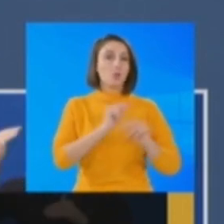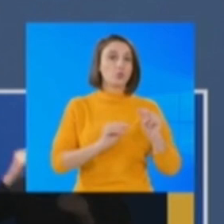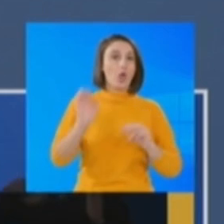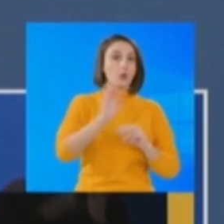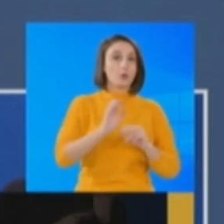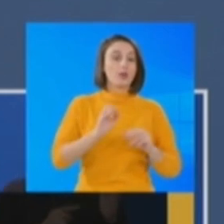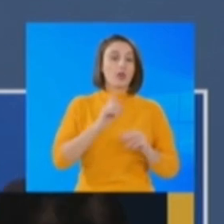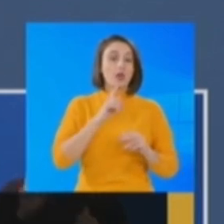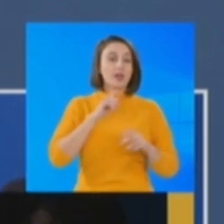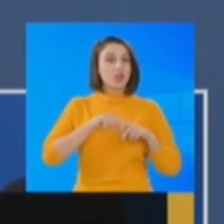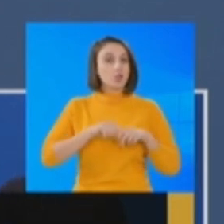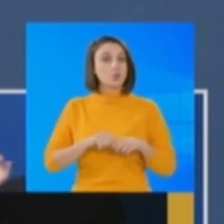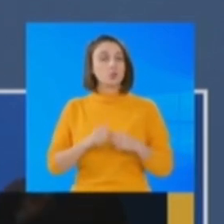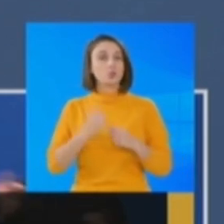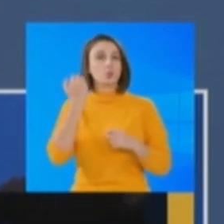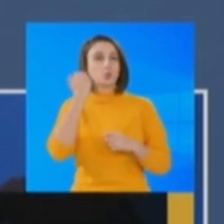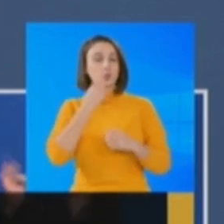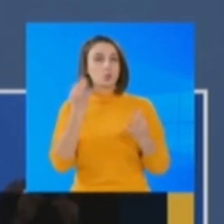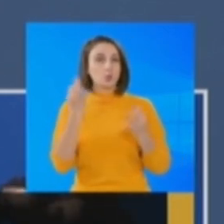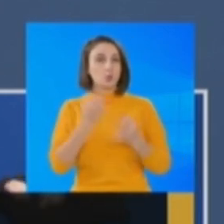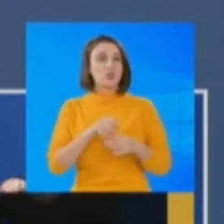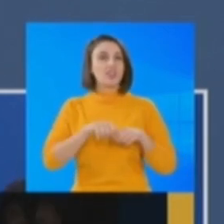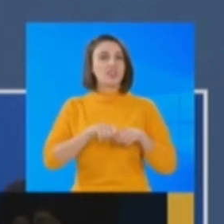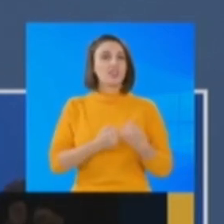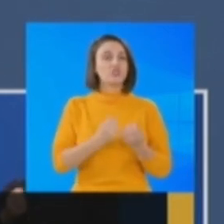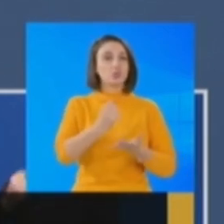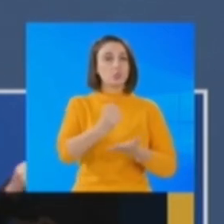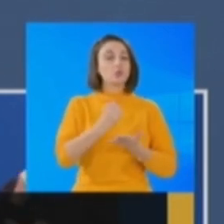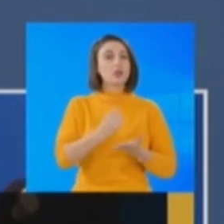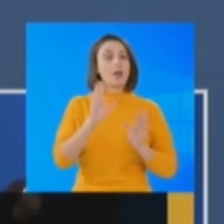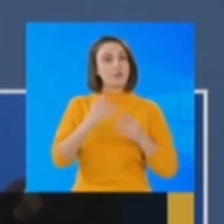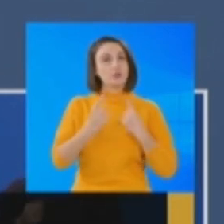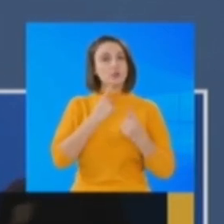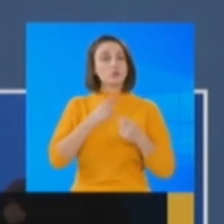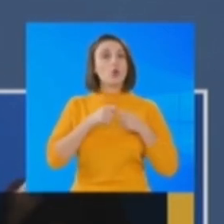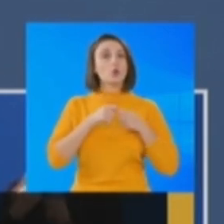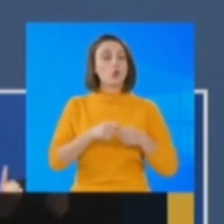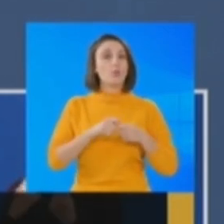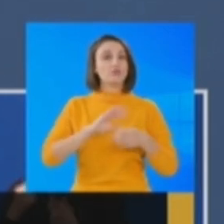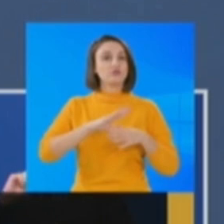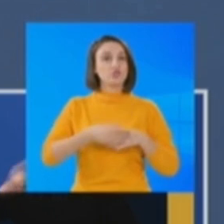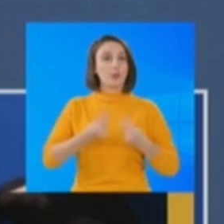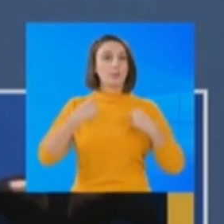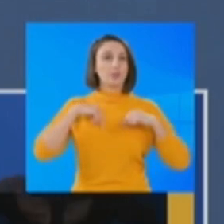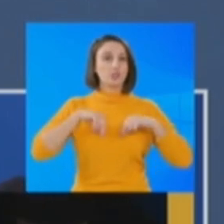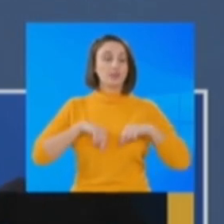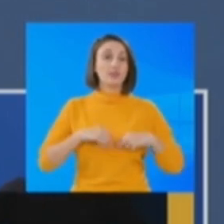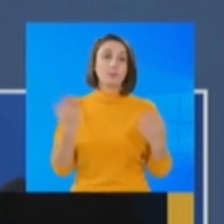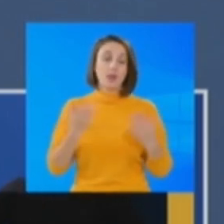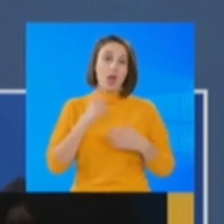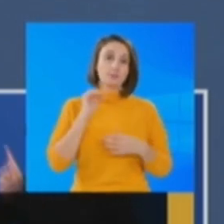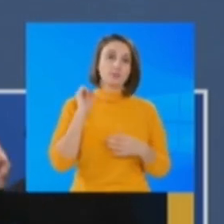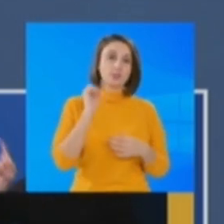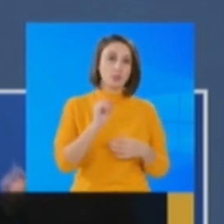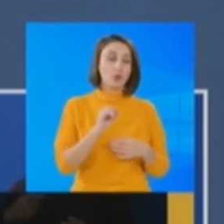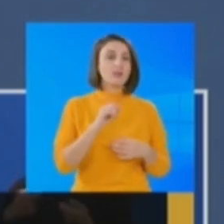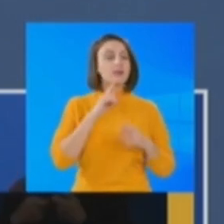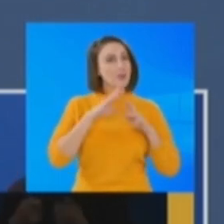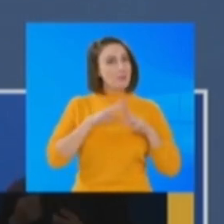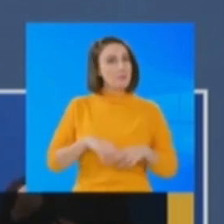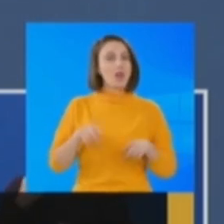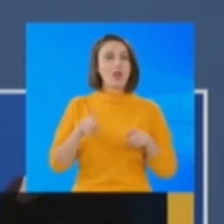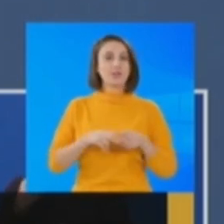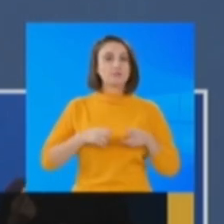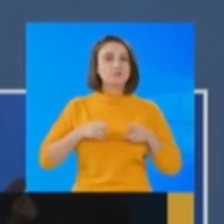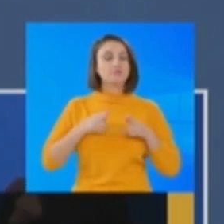Europene, reducem deficitele bugetare și aici am avut discuții și cu domnul vicepreședinte Dombrovskis, pe care l-am asigurat